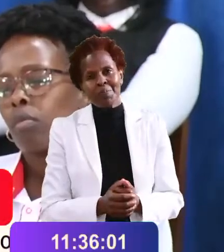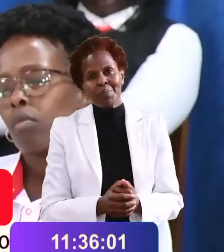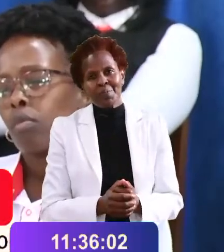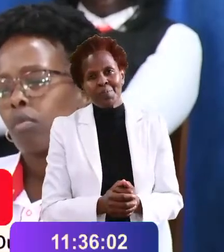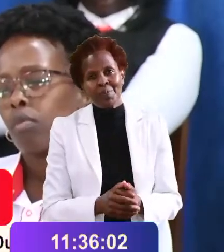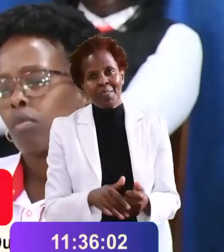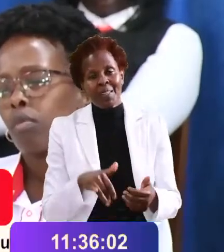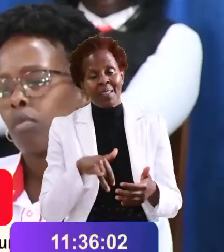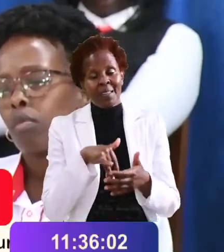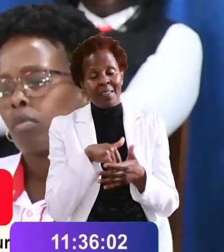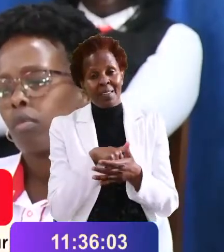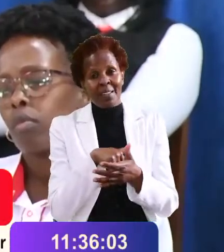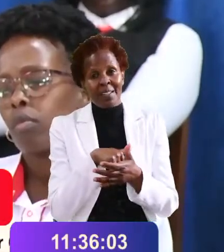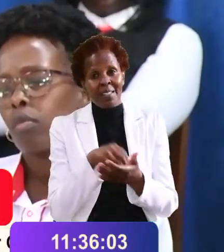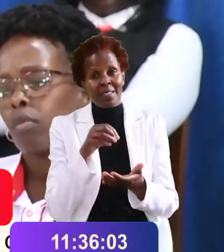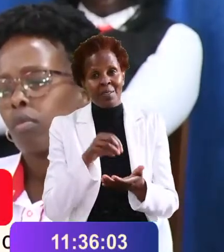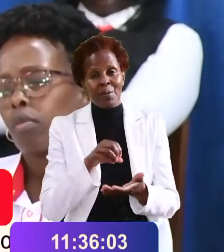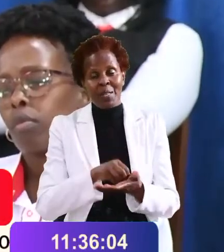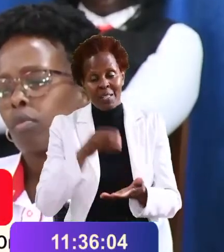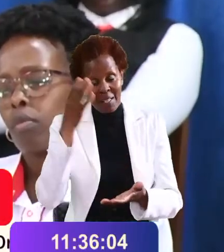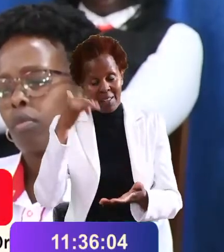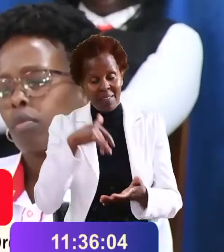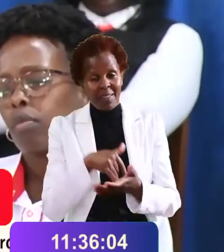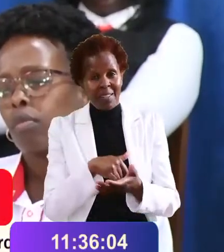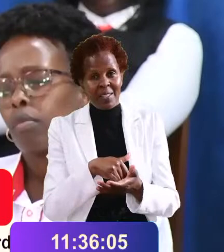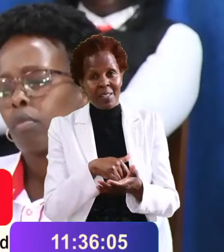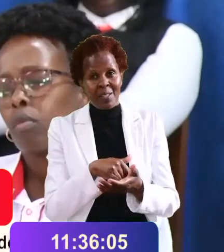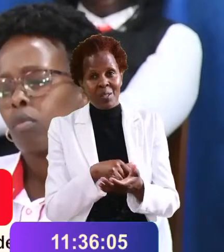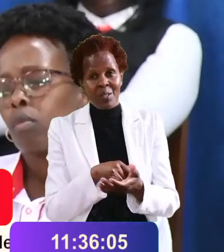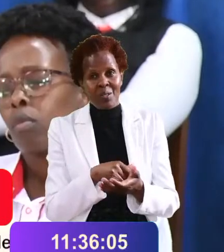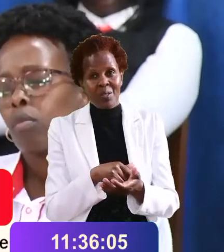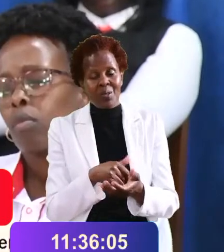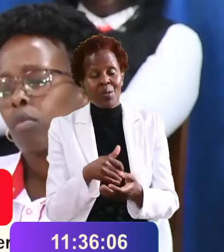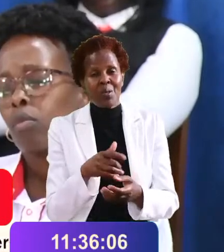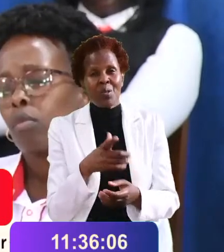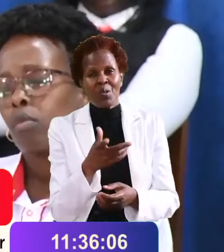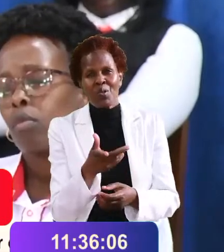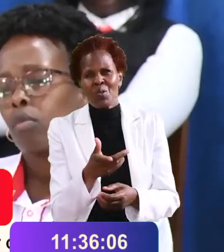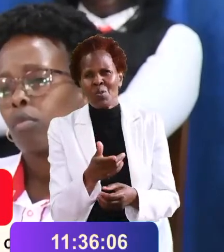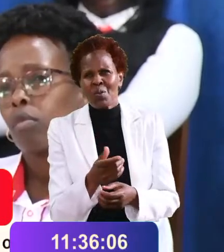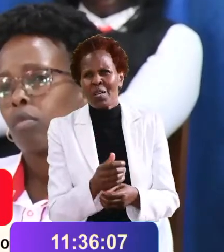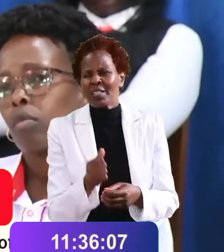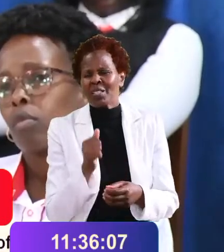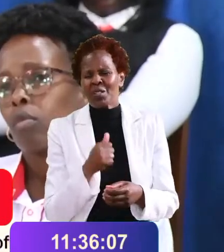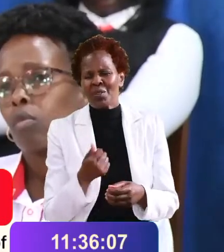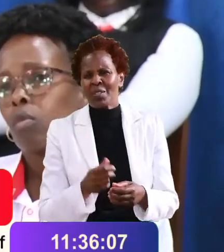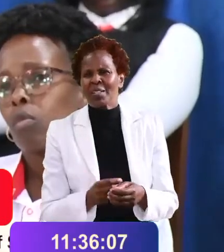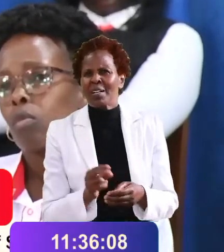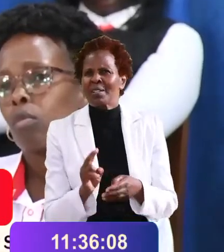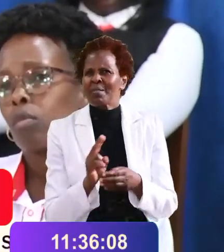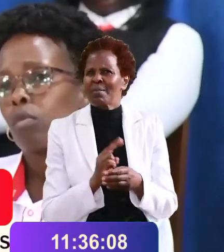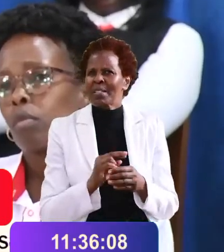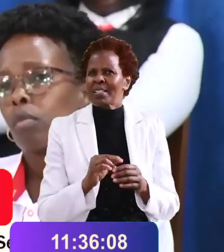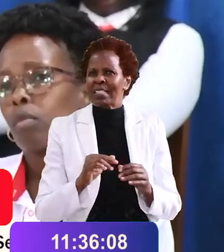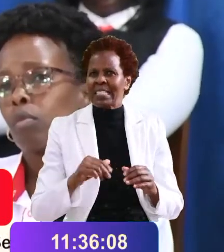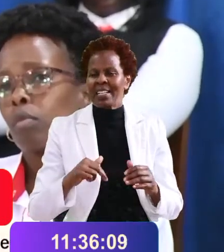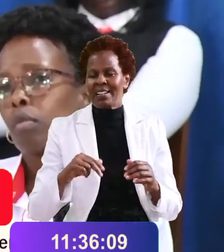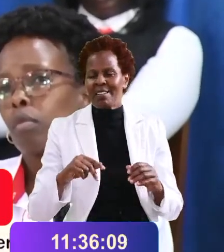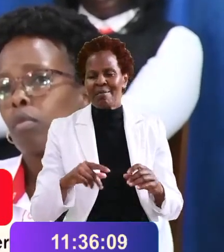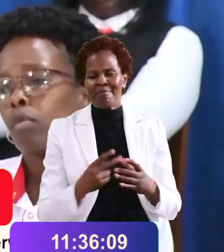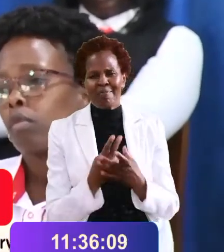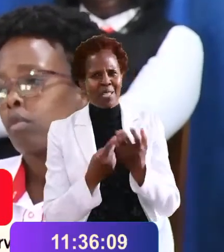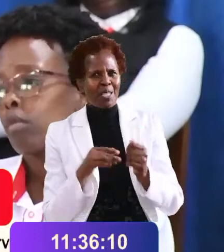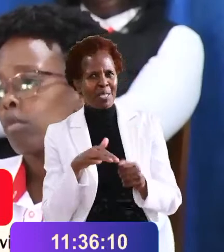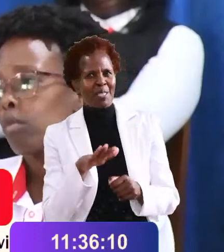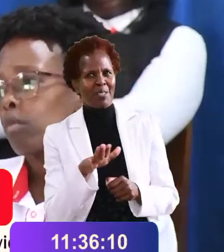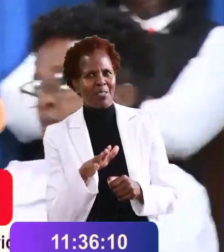Hiyo funzo letu la kwanza ni kujidunisha. Hatufai kujidunisha. Tunaona kwamba Yeremia